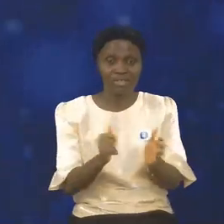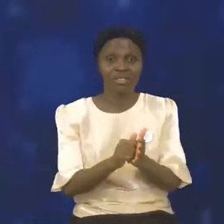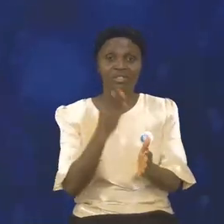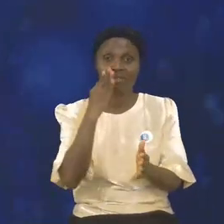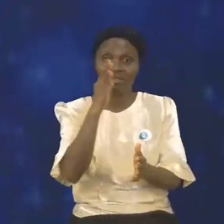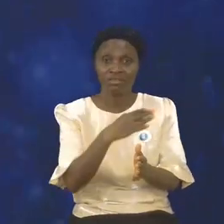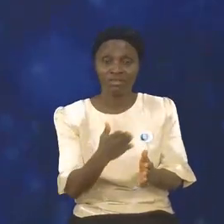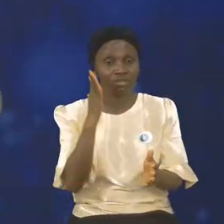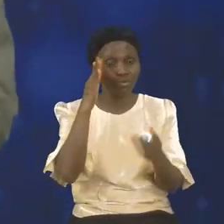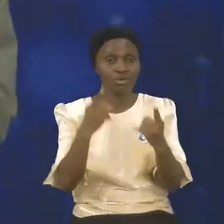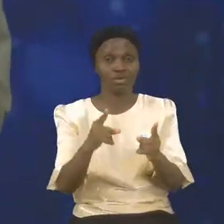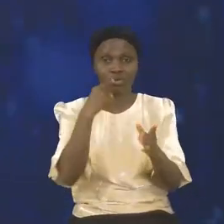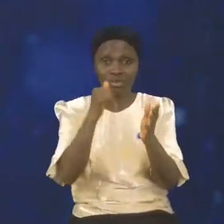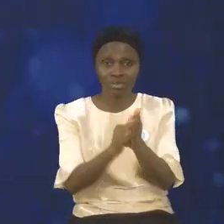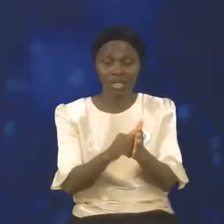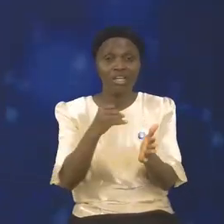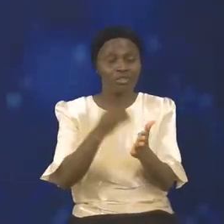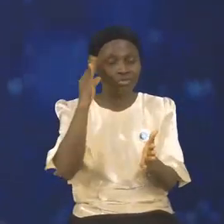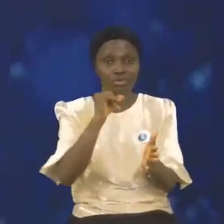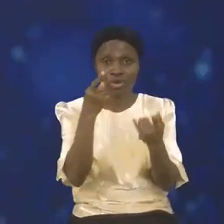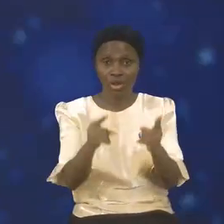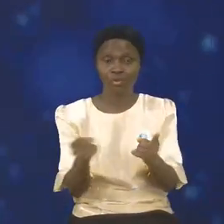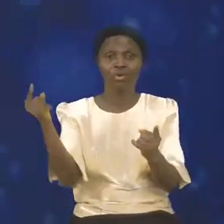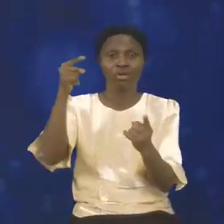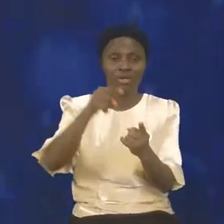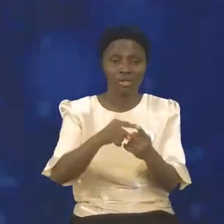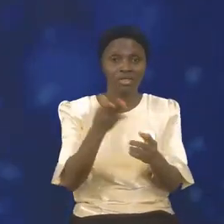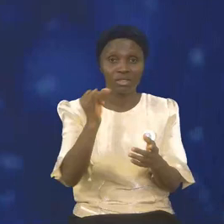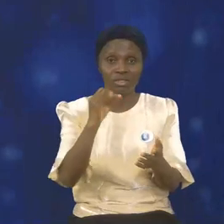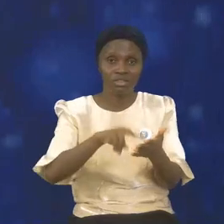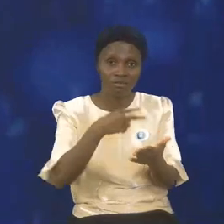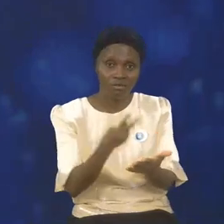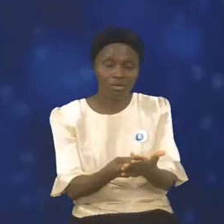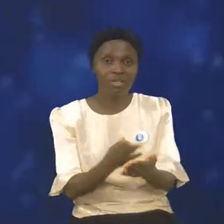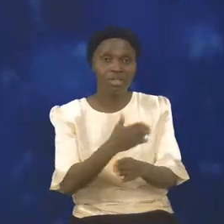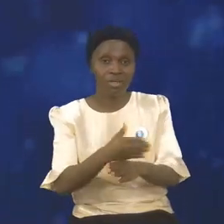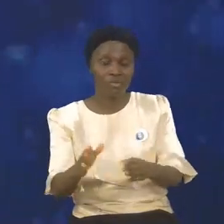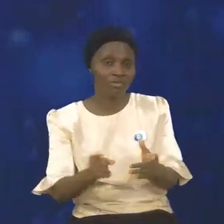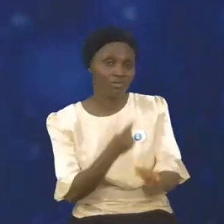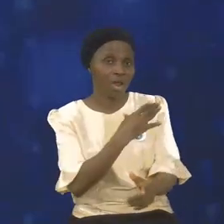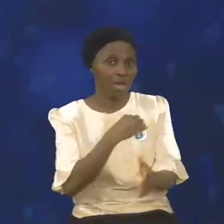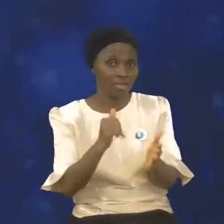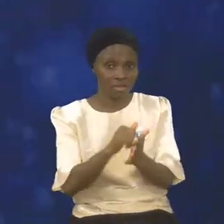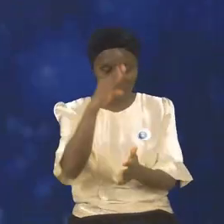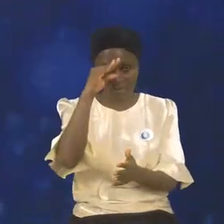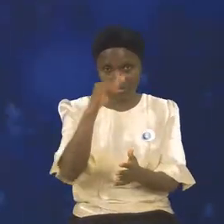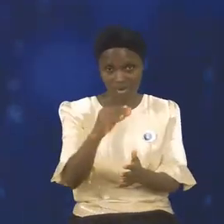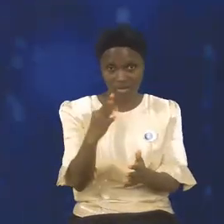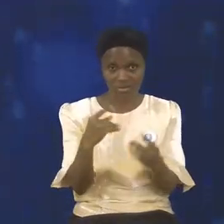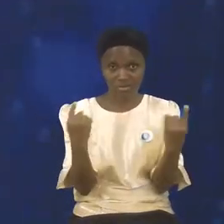il n'y aura pas peur et la chose mauvaise là va venir et c'est dit que cela ne viendra pas le cas ce qu'il est jusqu'à